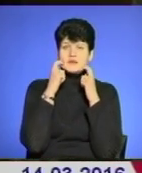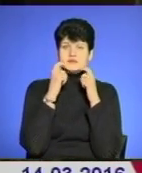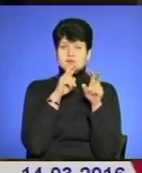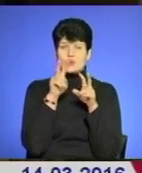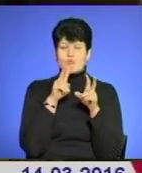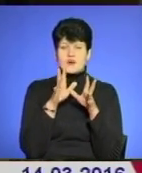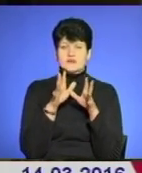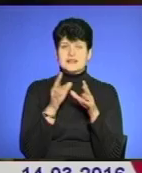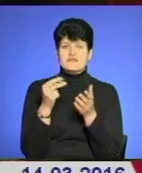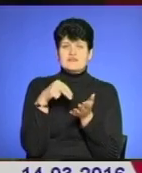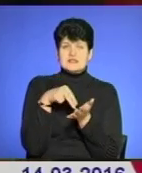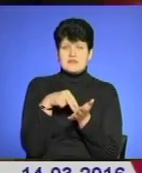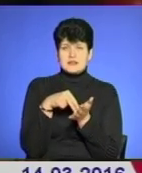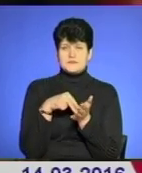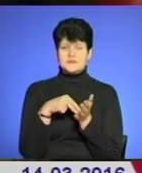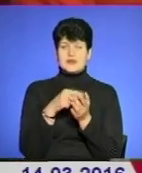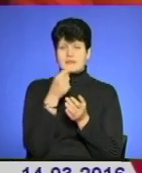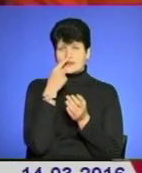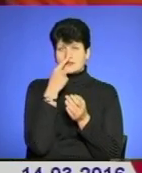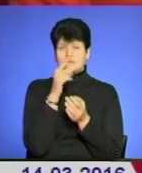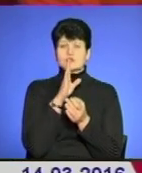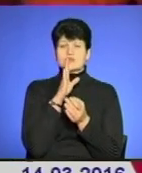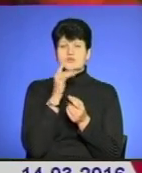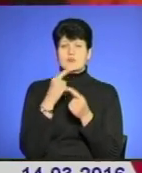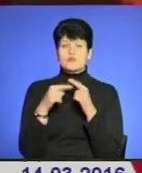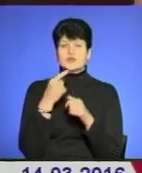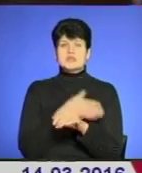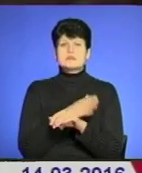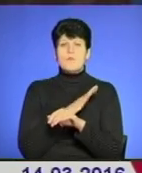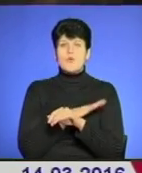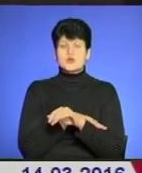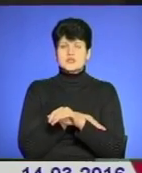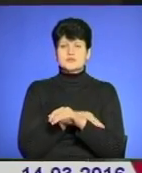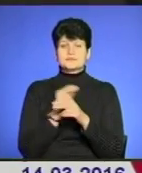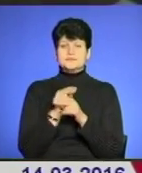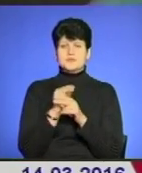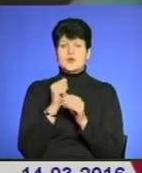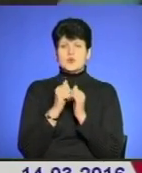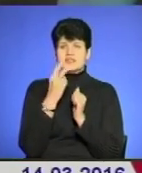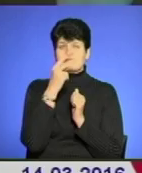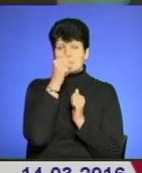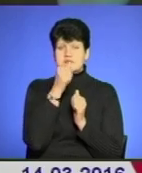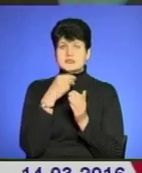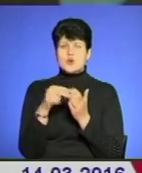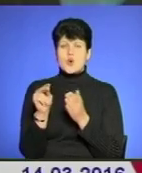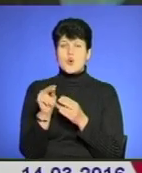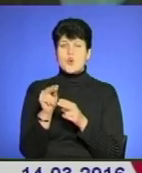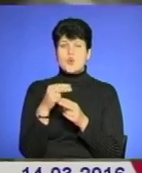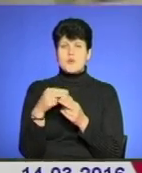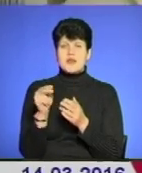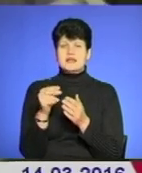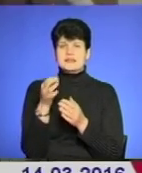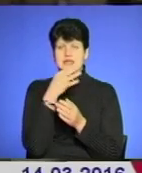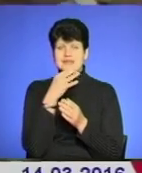оточення і ставати на обидві ніжки. Нещодавно дівчинка повернулася з польської клініки. Кожних 2 місяці батьки купують донечці ліки